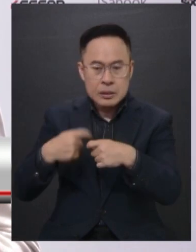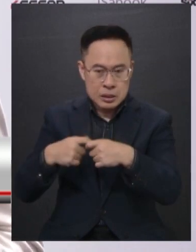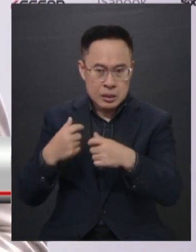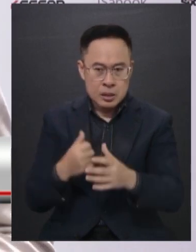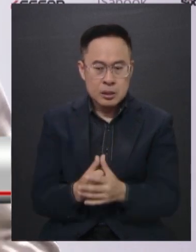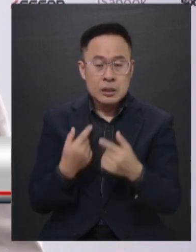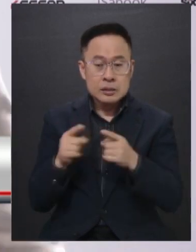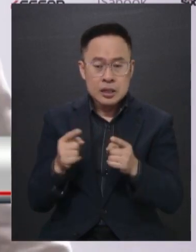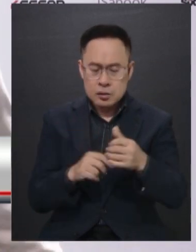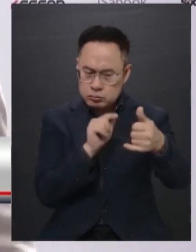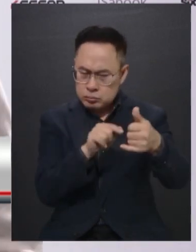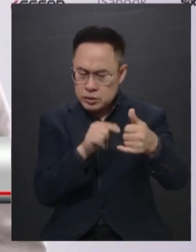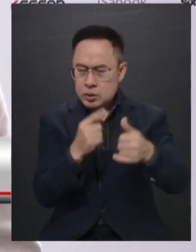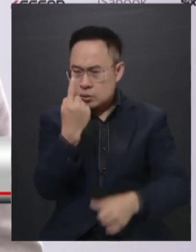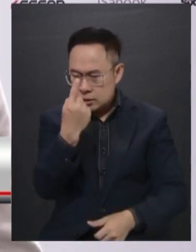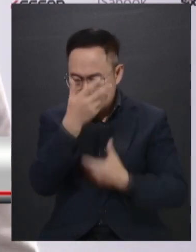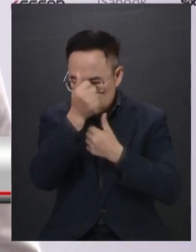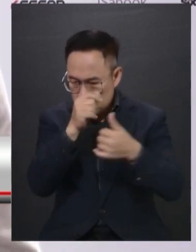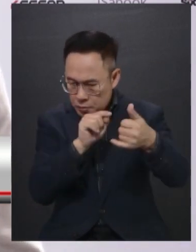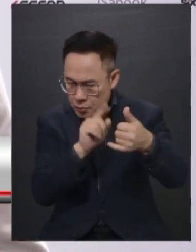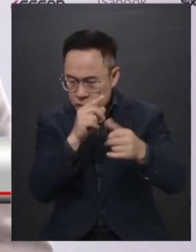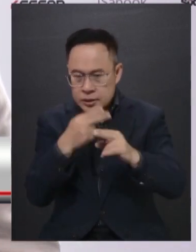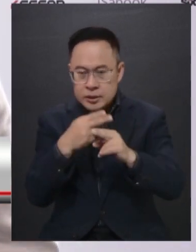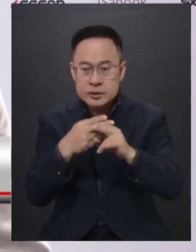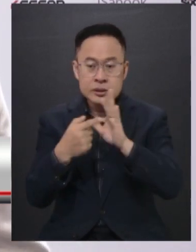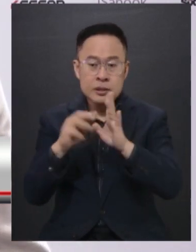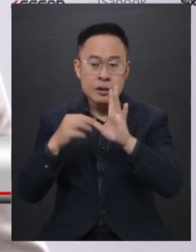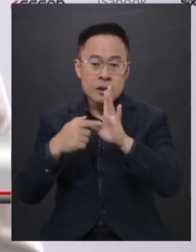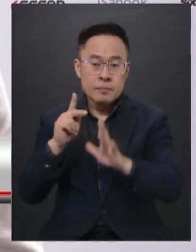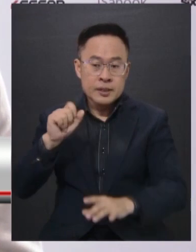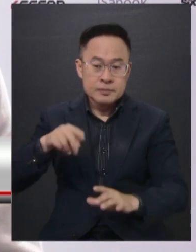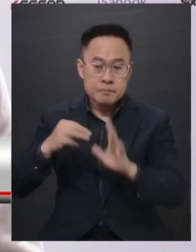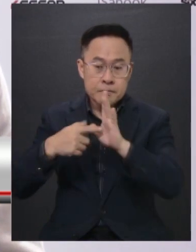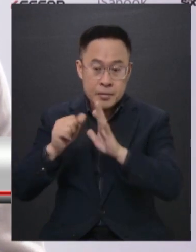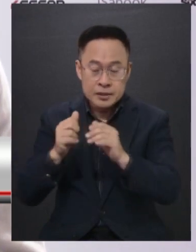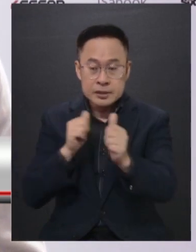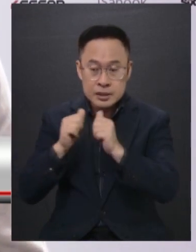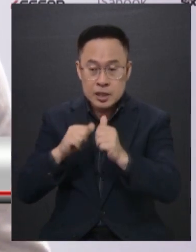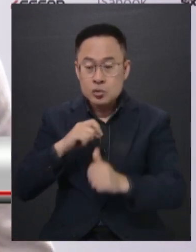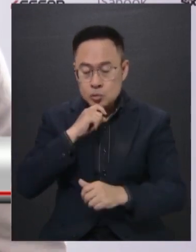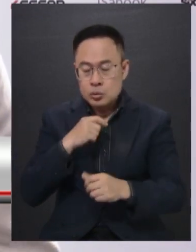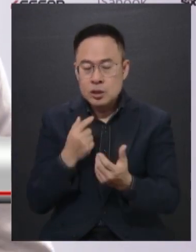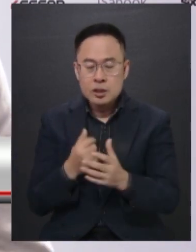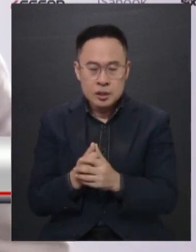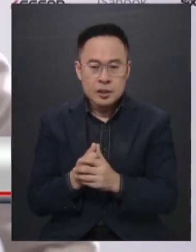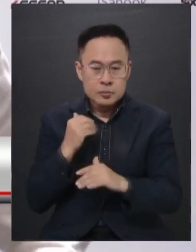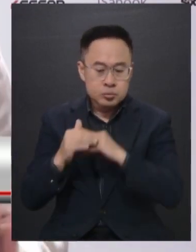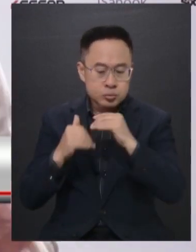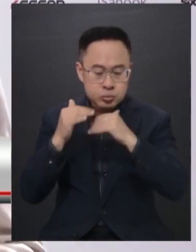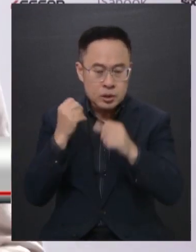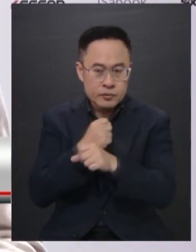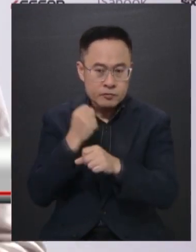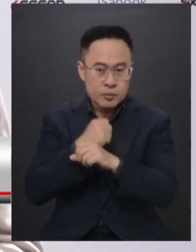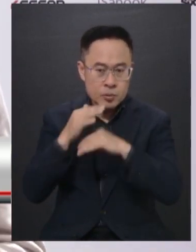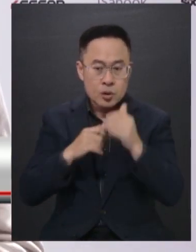าสนใจก็มีแม็กซิมัสโจนนะฮะที่ตอนนี้ก็ทำผลงานได้ดีนะครับมีรายการแข่งที่เมืองไทยอยู่ตอนนี้ก็เป็นรายการเชลเจอร์ซึ่งสั